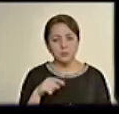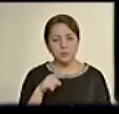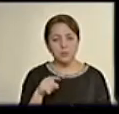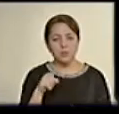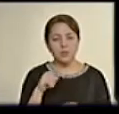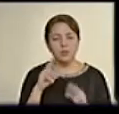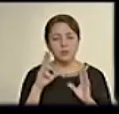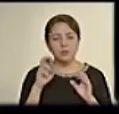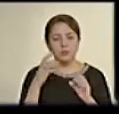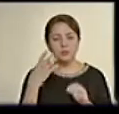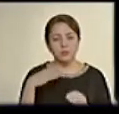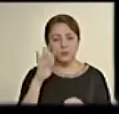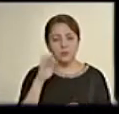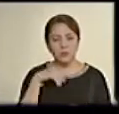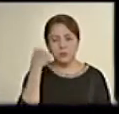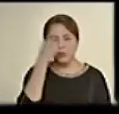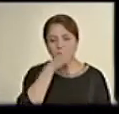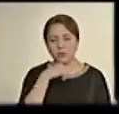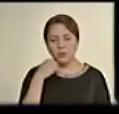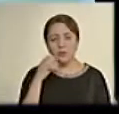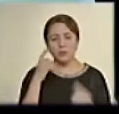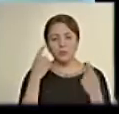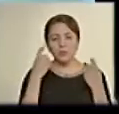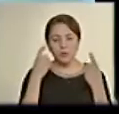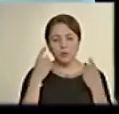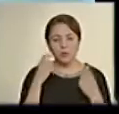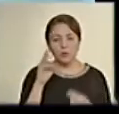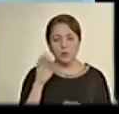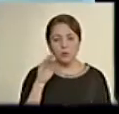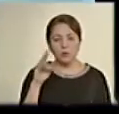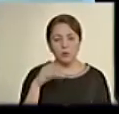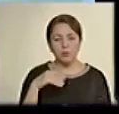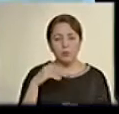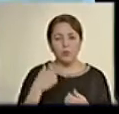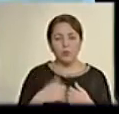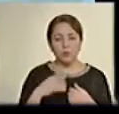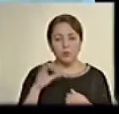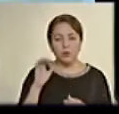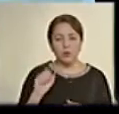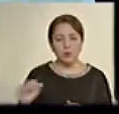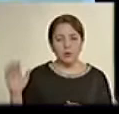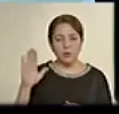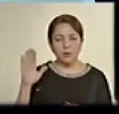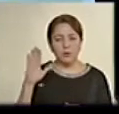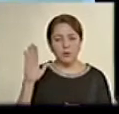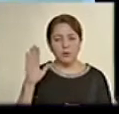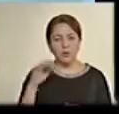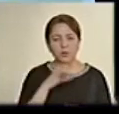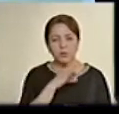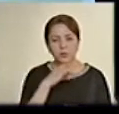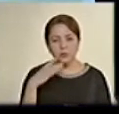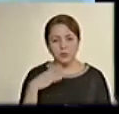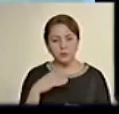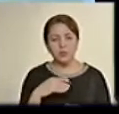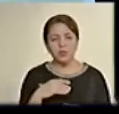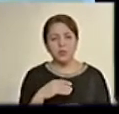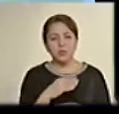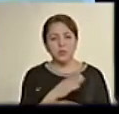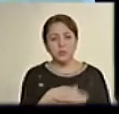Buxoro xonligining O'rta Osiyo va Rossiya tashqi savdosidagi ulushi 25%ni tashkil etgan bo'lsa,